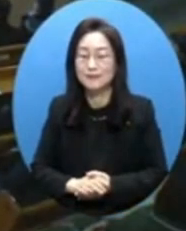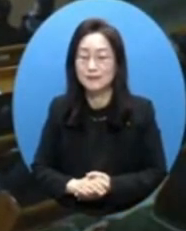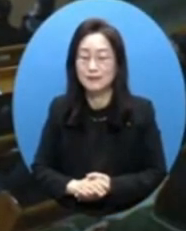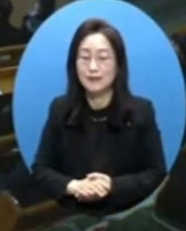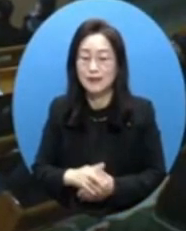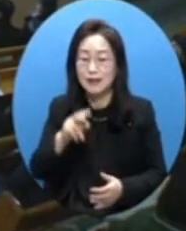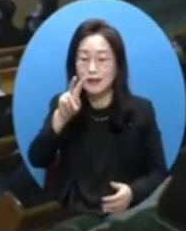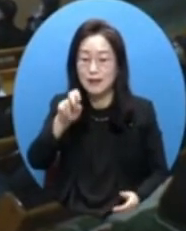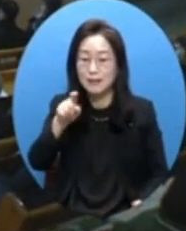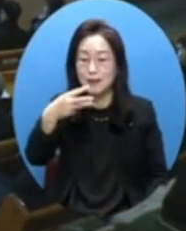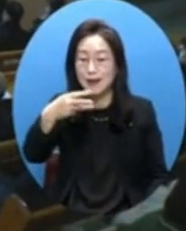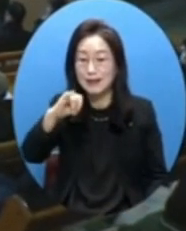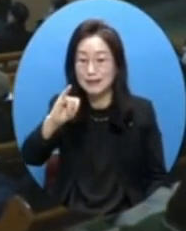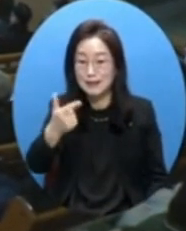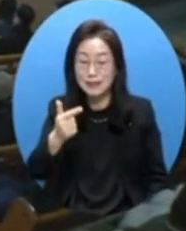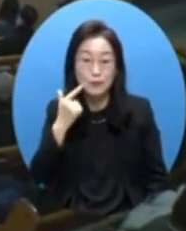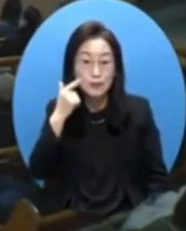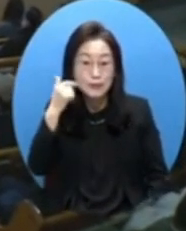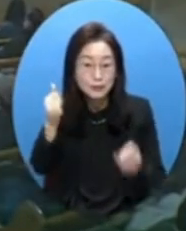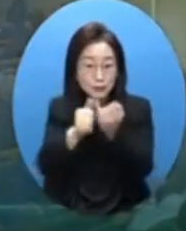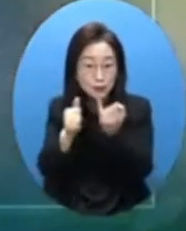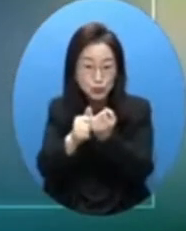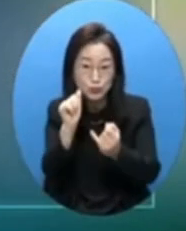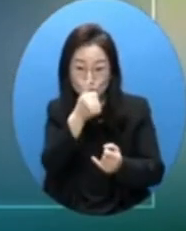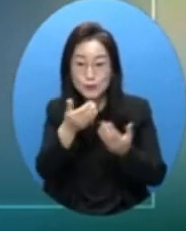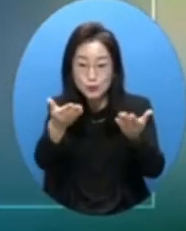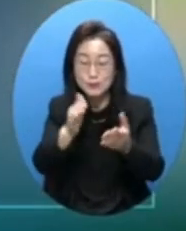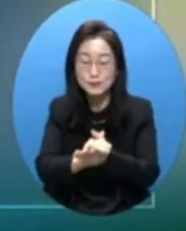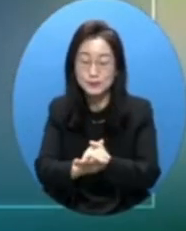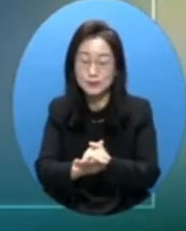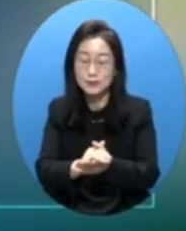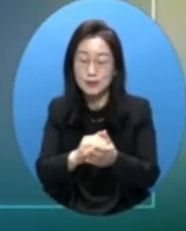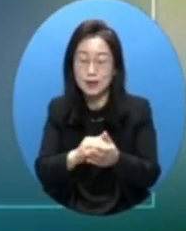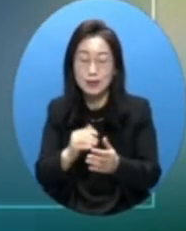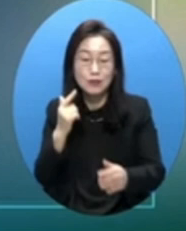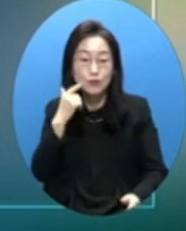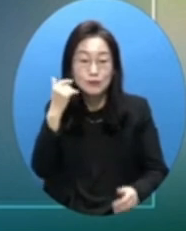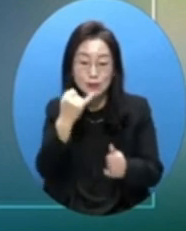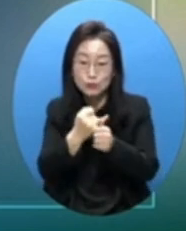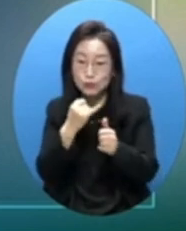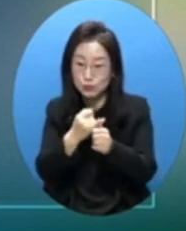마틴 목사님 부부를 소개하기 원합니다. 이 목사님 부부는